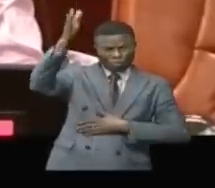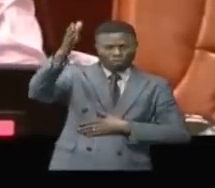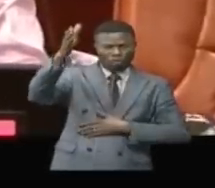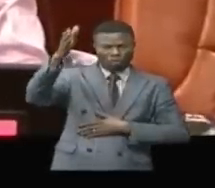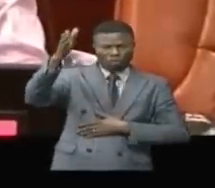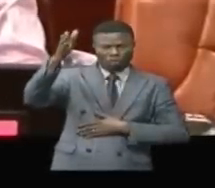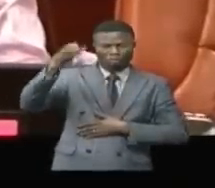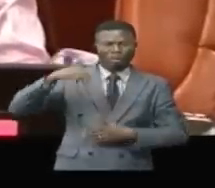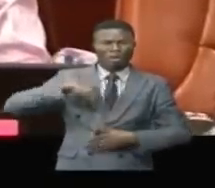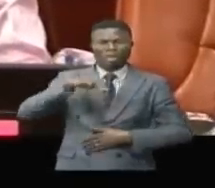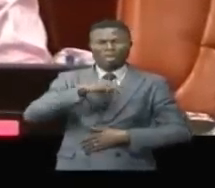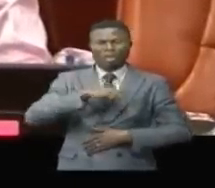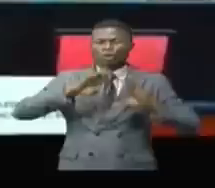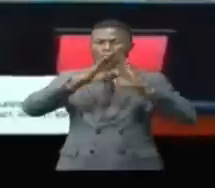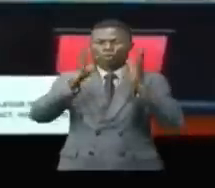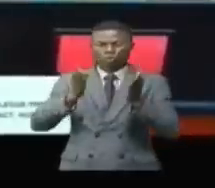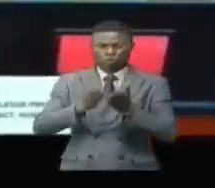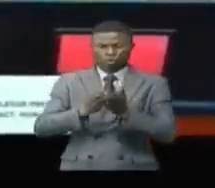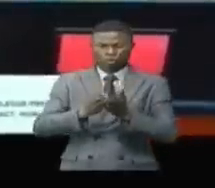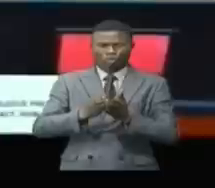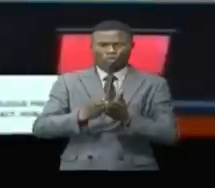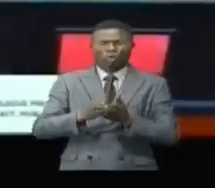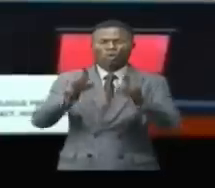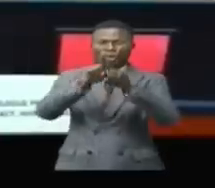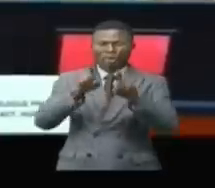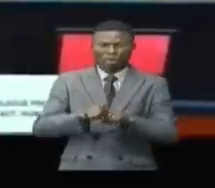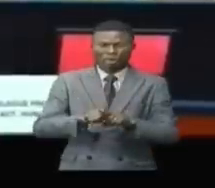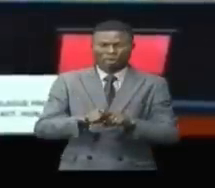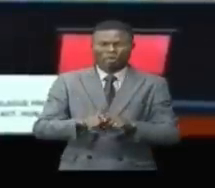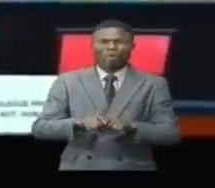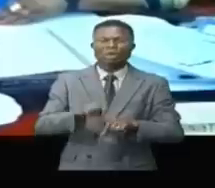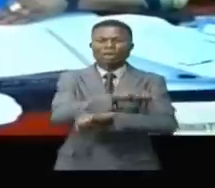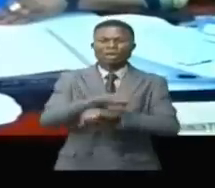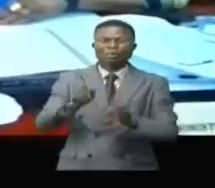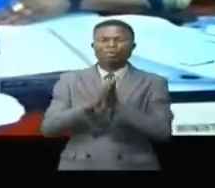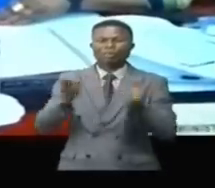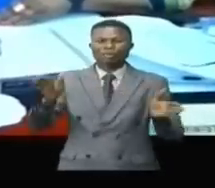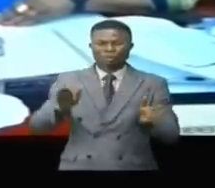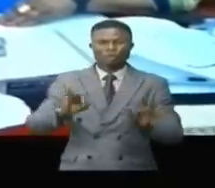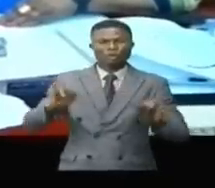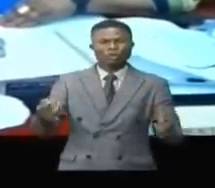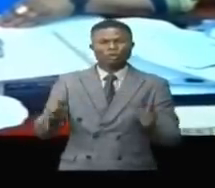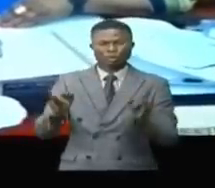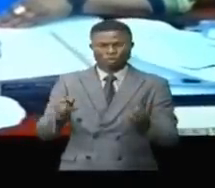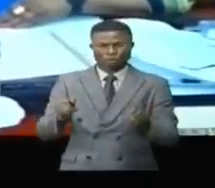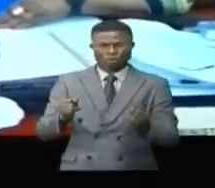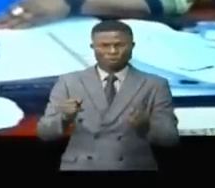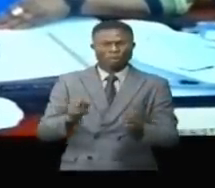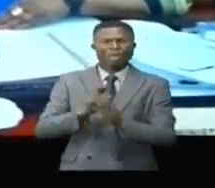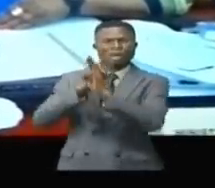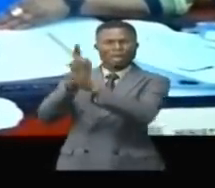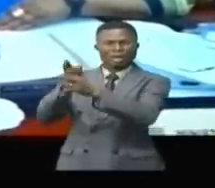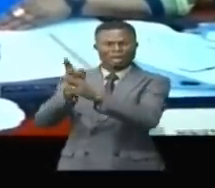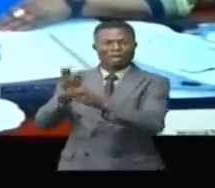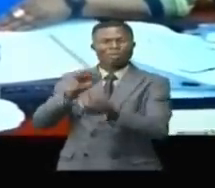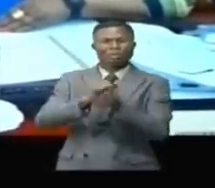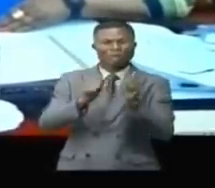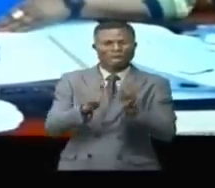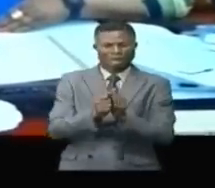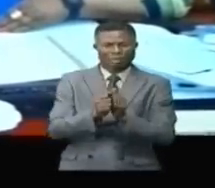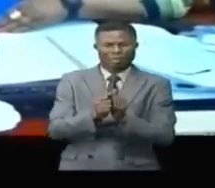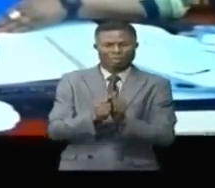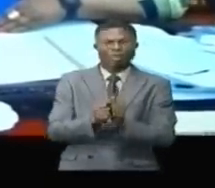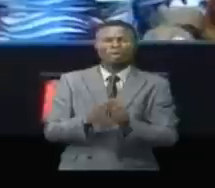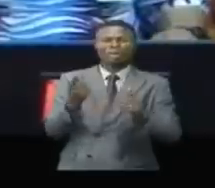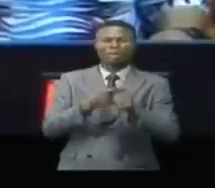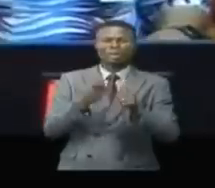Le membre du comité de pilotage ainsi que ceux de la direction générale des jeux lui ont fait part des préoccupations pendant notamment